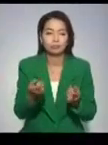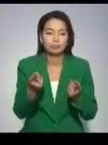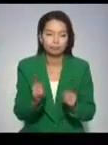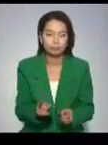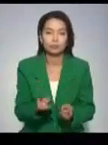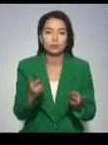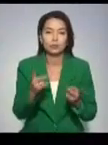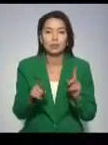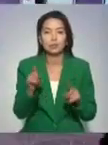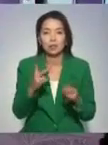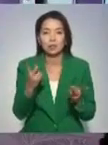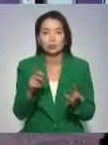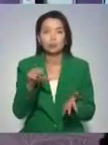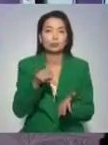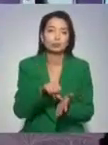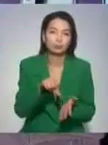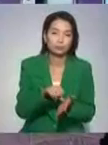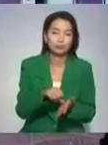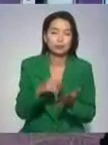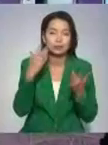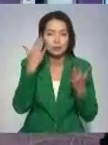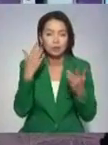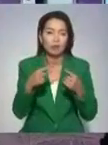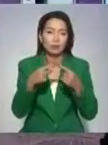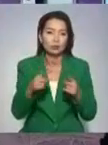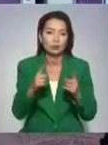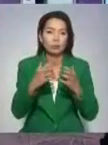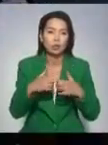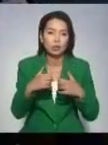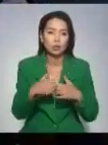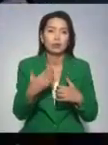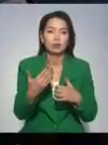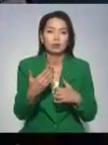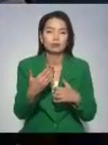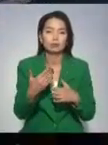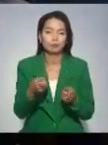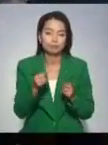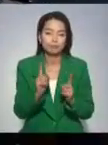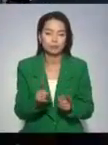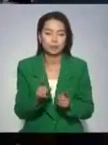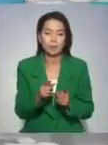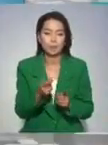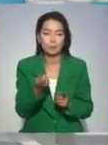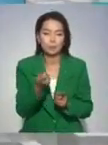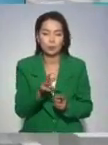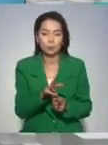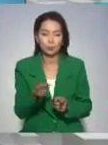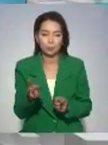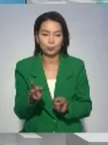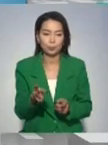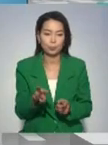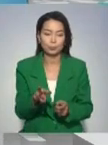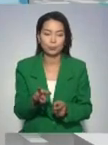надо включить здравый смысл, чтобы разобраться в потоке сиюминутных правд. При